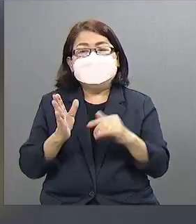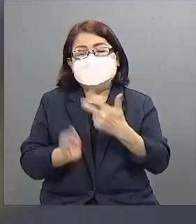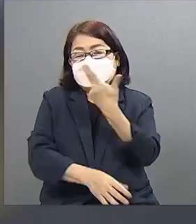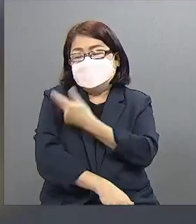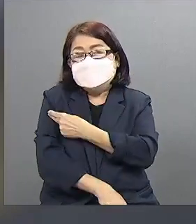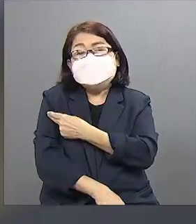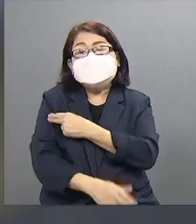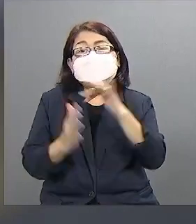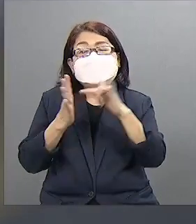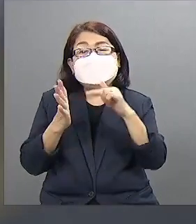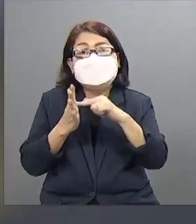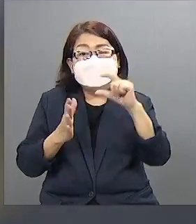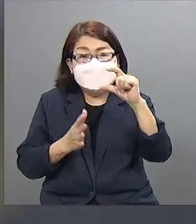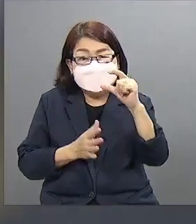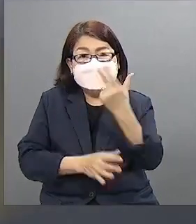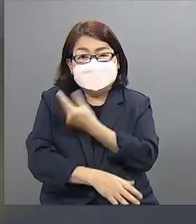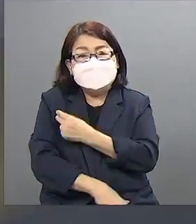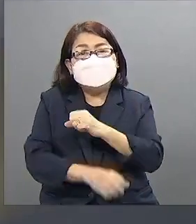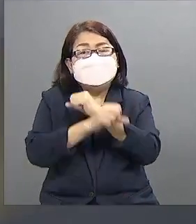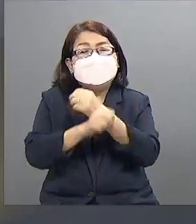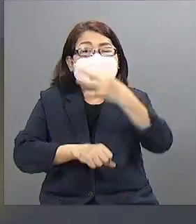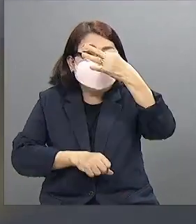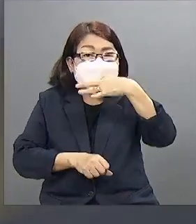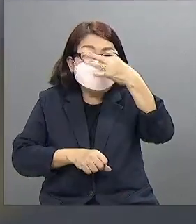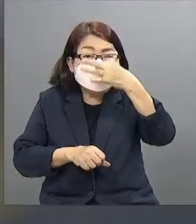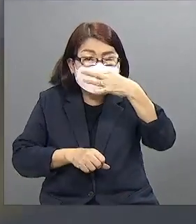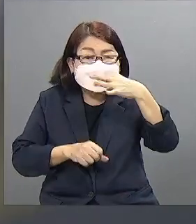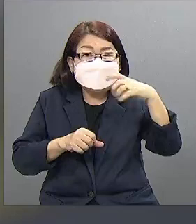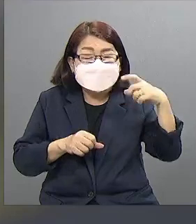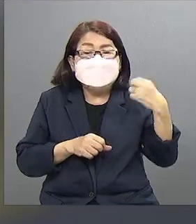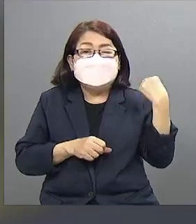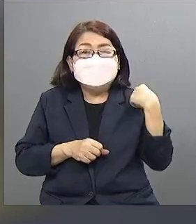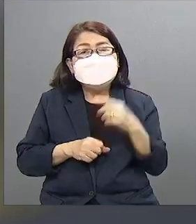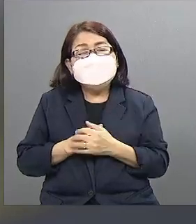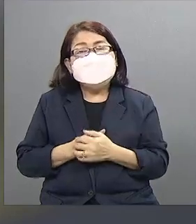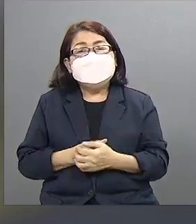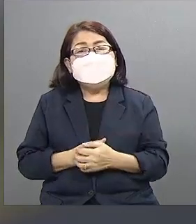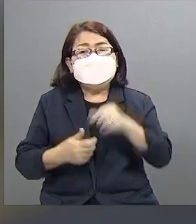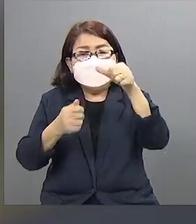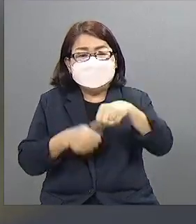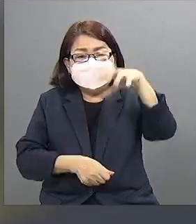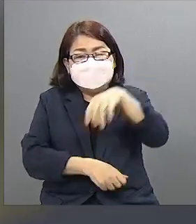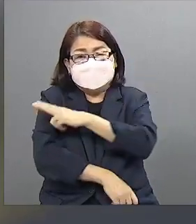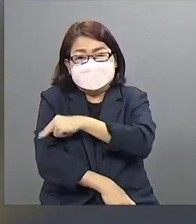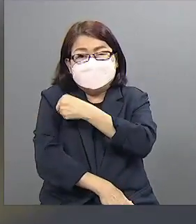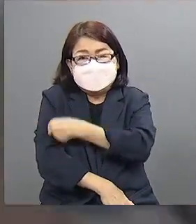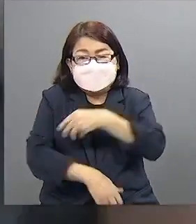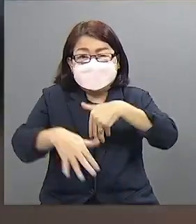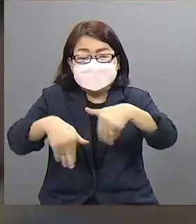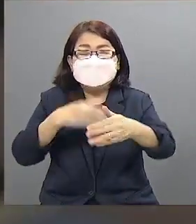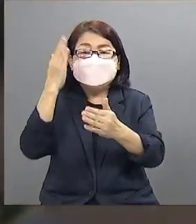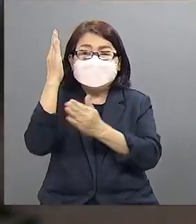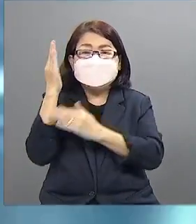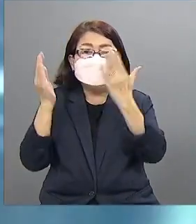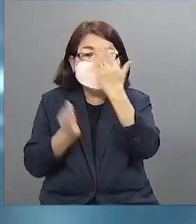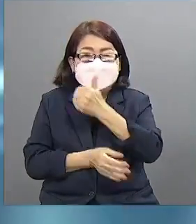9ธันวาคมนี้ด้วยค่ะคุณผู้ชมที่คลินิกการพยาบาลและการผดุงครรภ์คลินิกพยาบาลชุมชนอบอุ่นซอยงามวงศ์วาน47แขวง